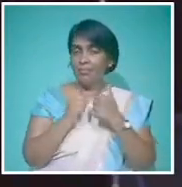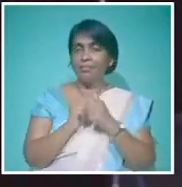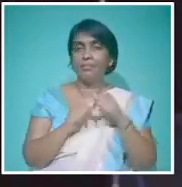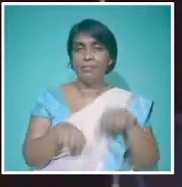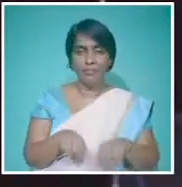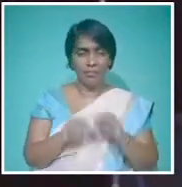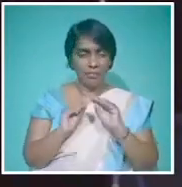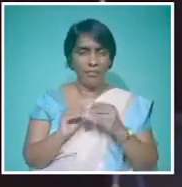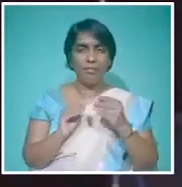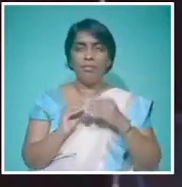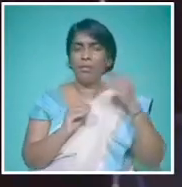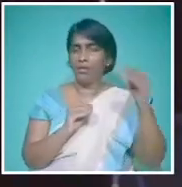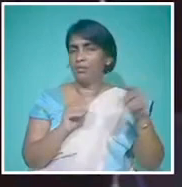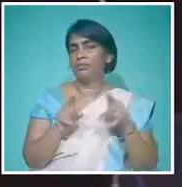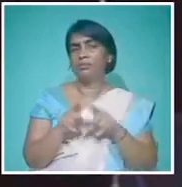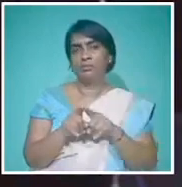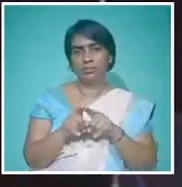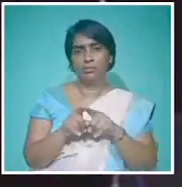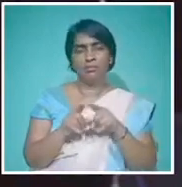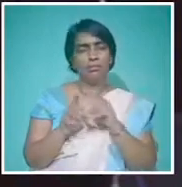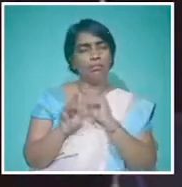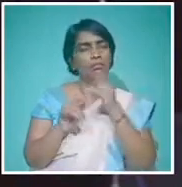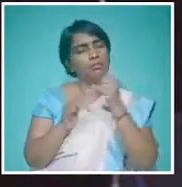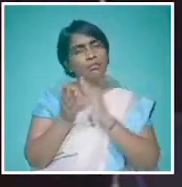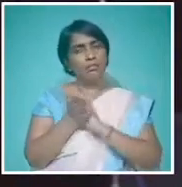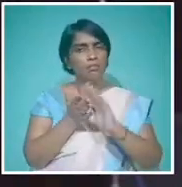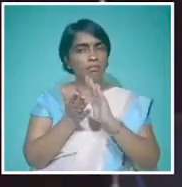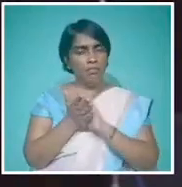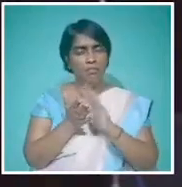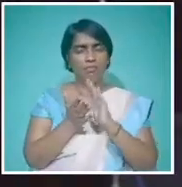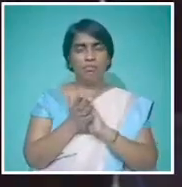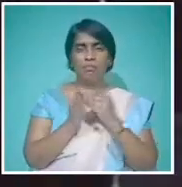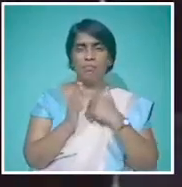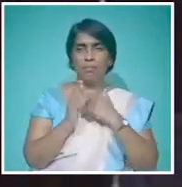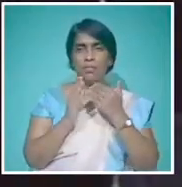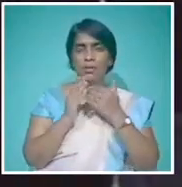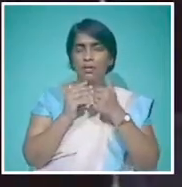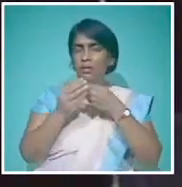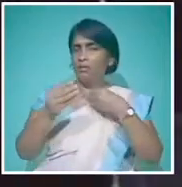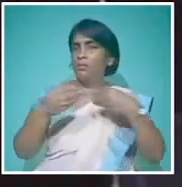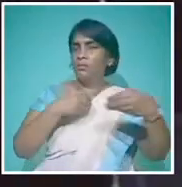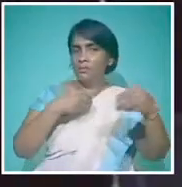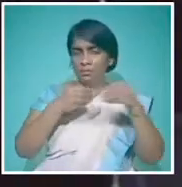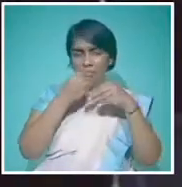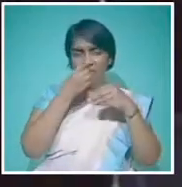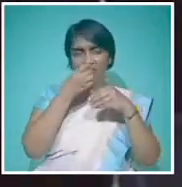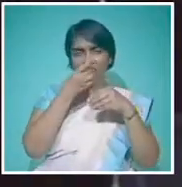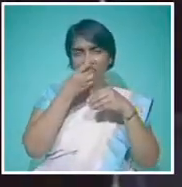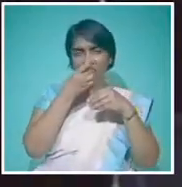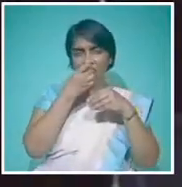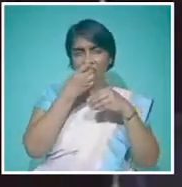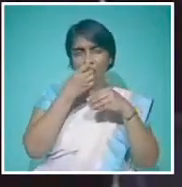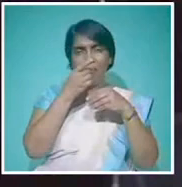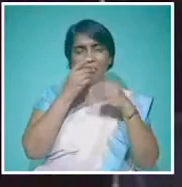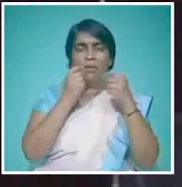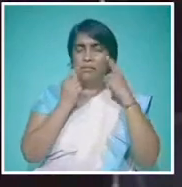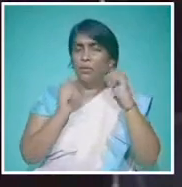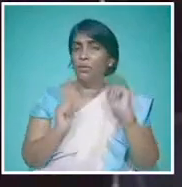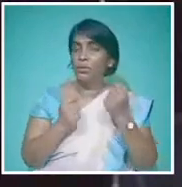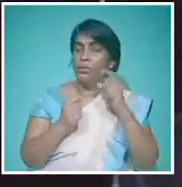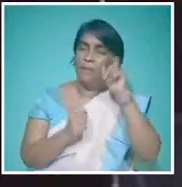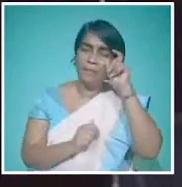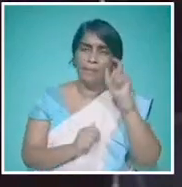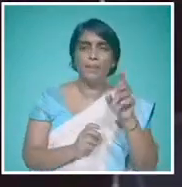වඩා කිසියම්ම සහනයක්, කිසියම්ම ප්‍රගතිශීලී පැත්තට පෙළඹවීමක් කරන්න පුළුවන්ද කියලා උත්සාහ කරලා